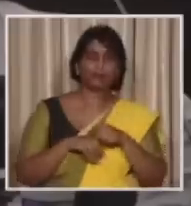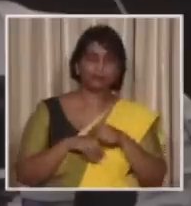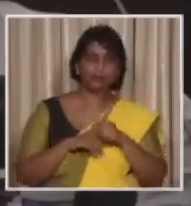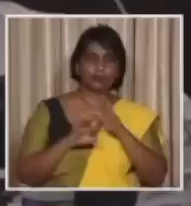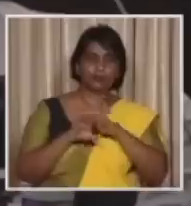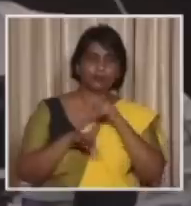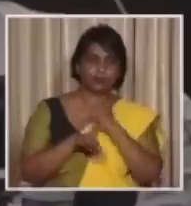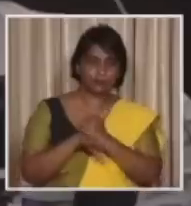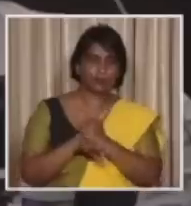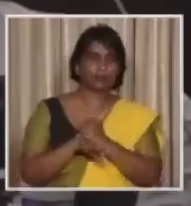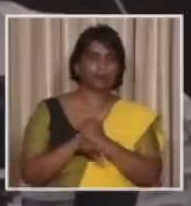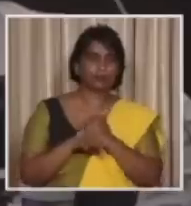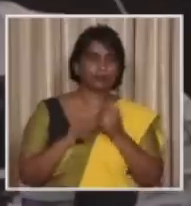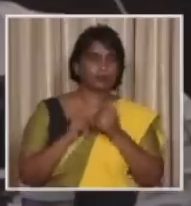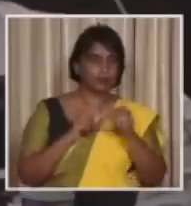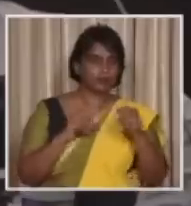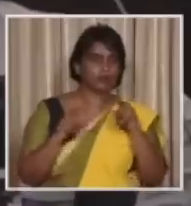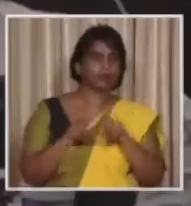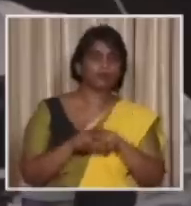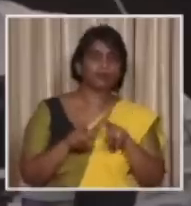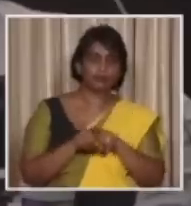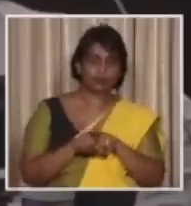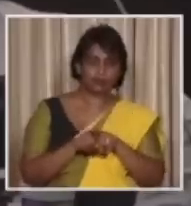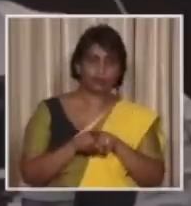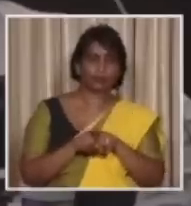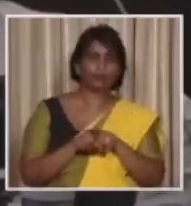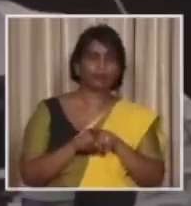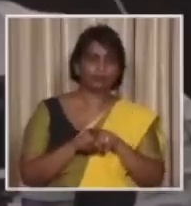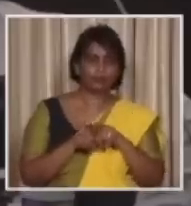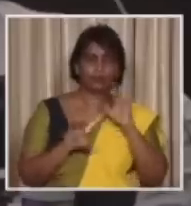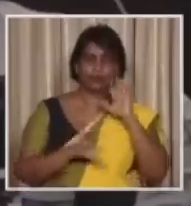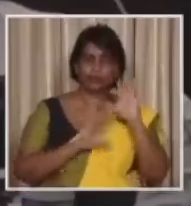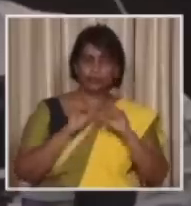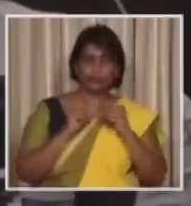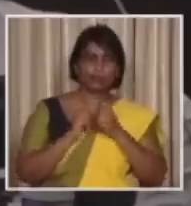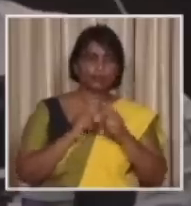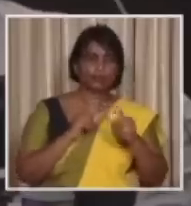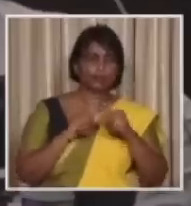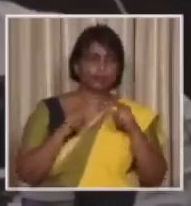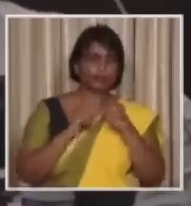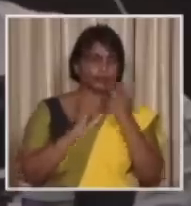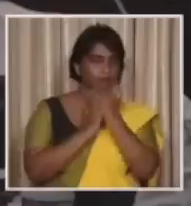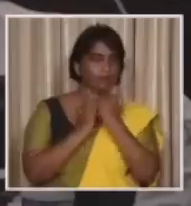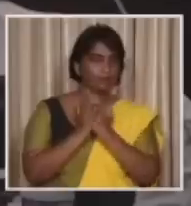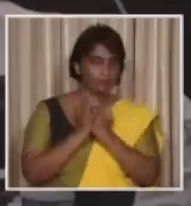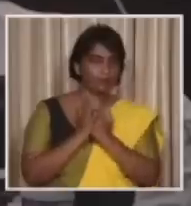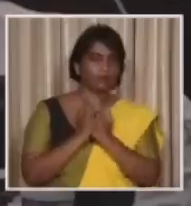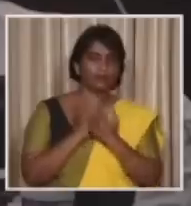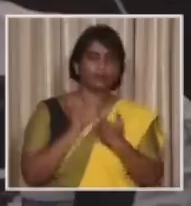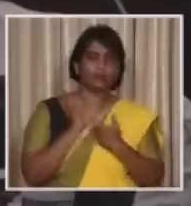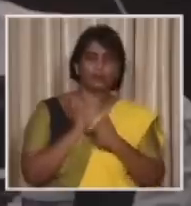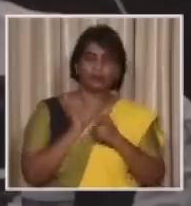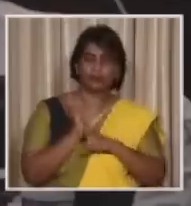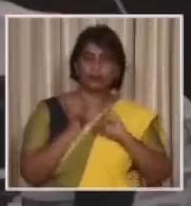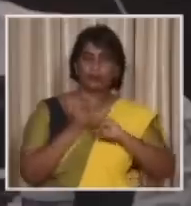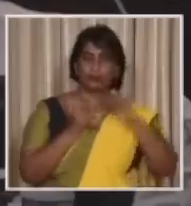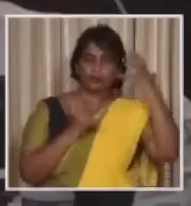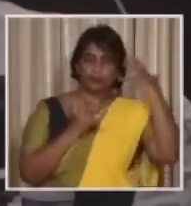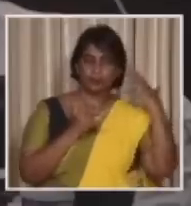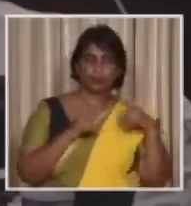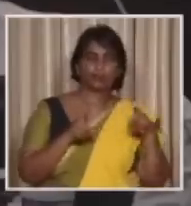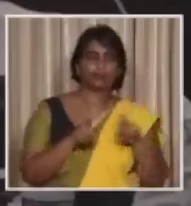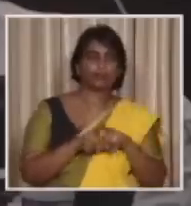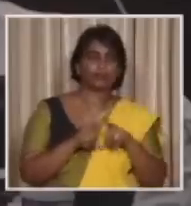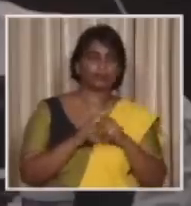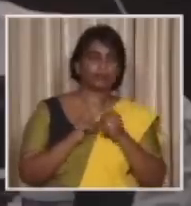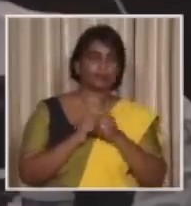උපහාසය දේශපාලන තොරතුරු සහිත වැඩසටහන සියත රූපවාහිනිය මේ රටේ ජනතාවගේ